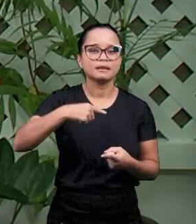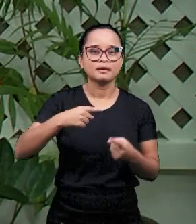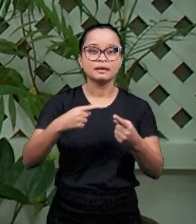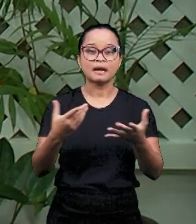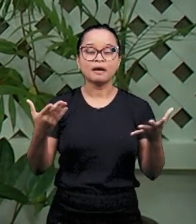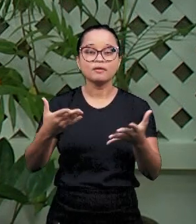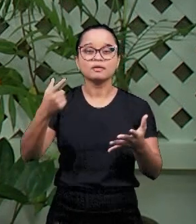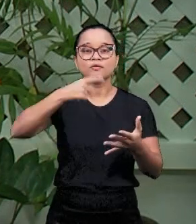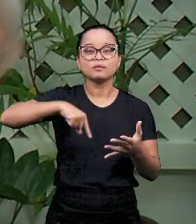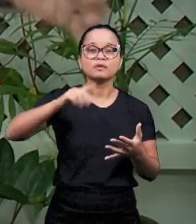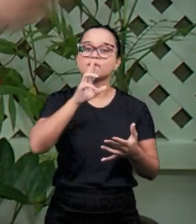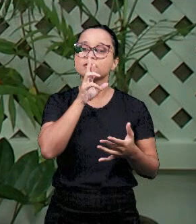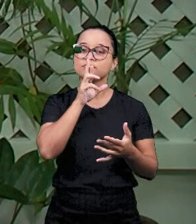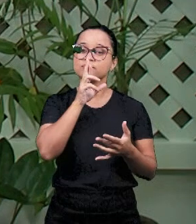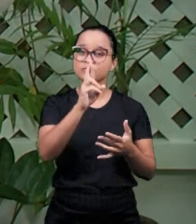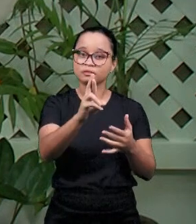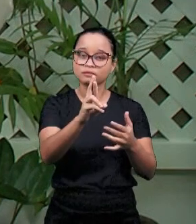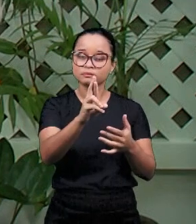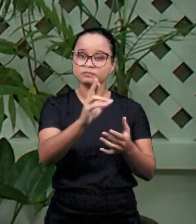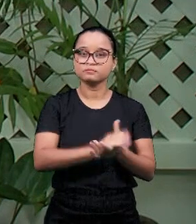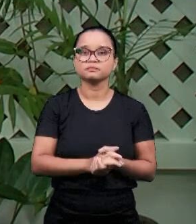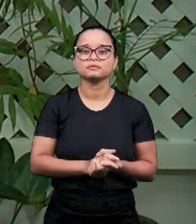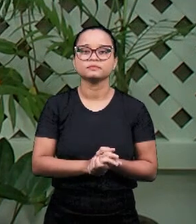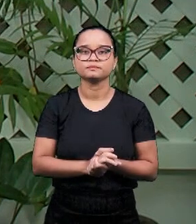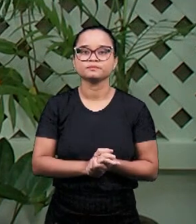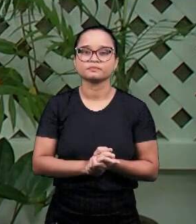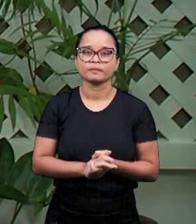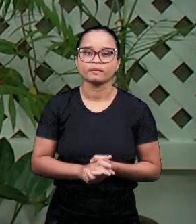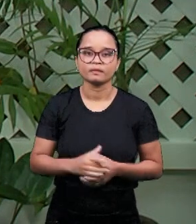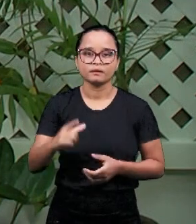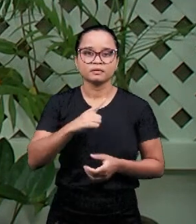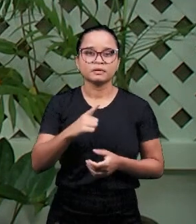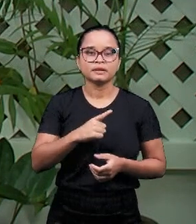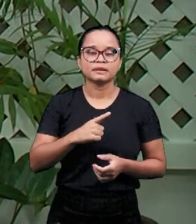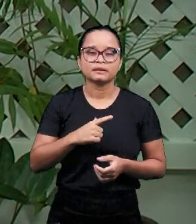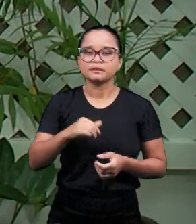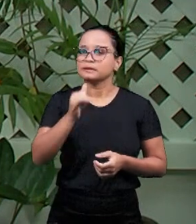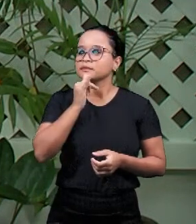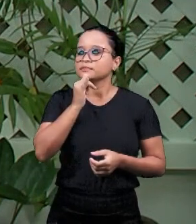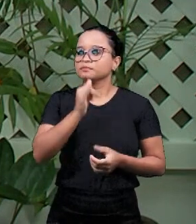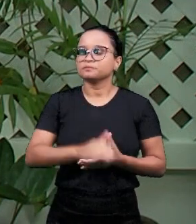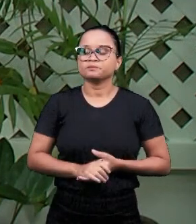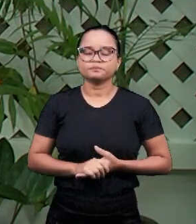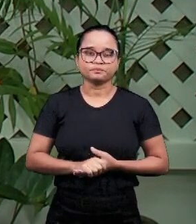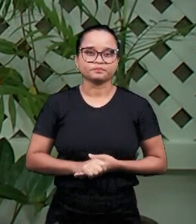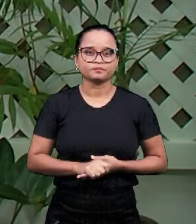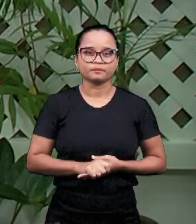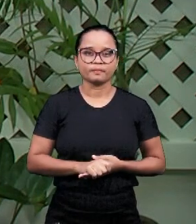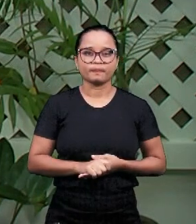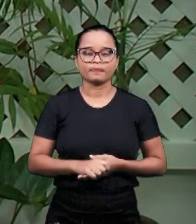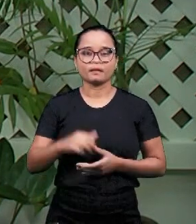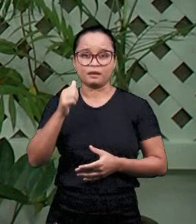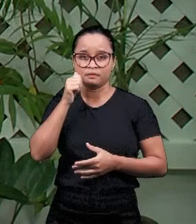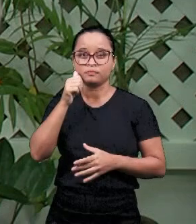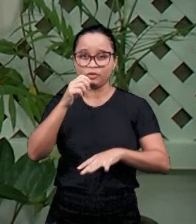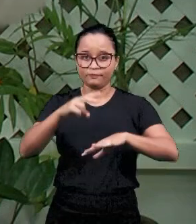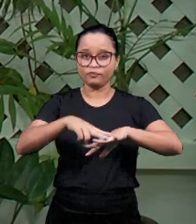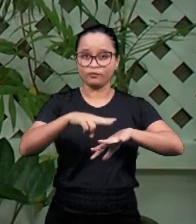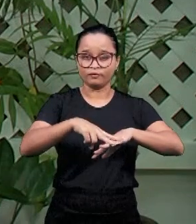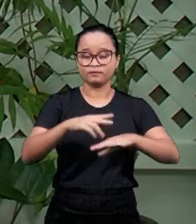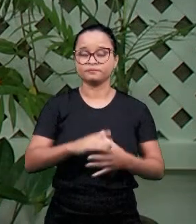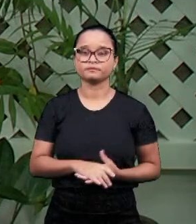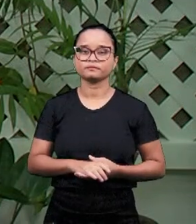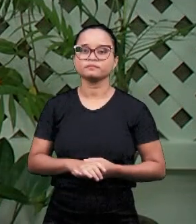euh, euh, on va aux réponses qui sont arrivées à nos mains. Voici, à propos de la veuve de